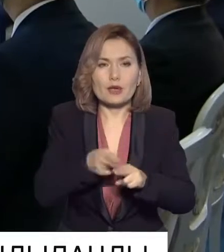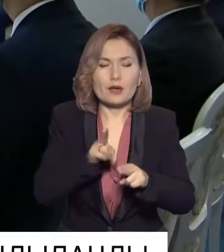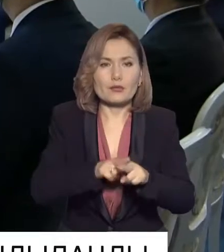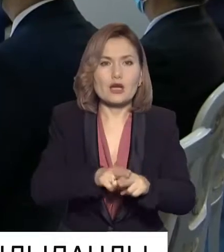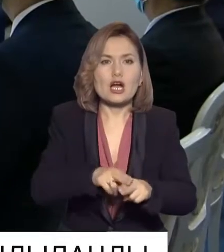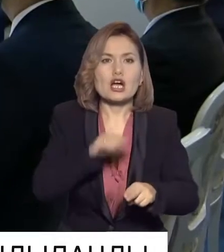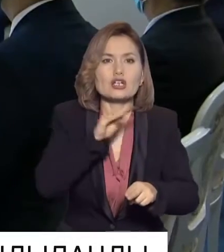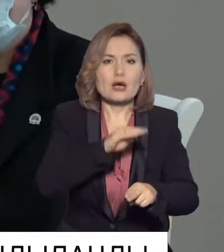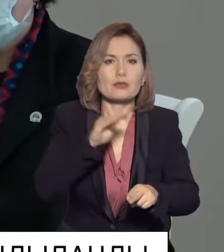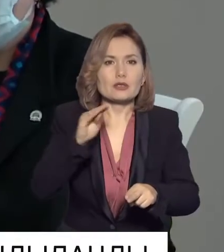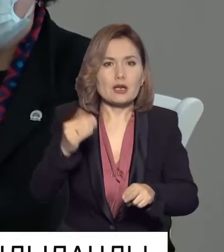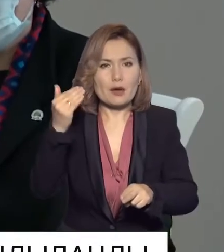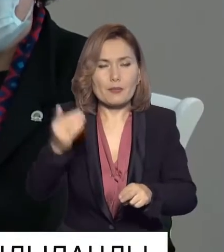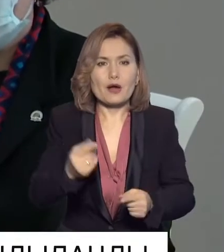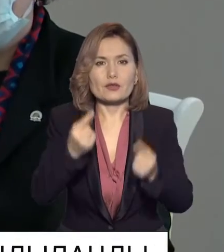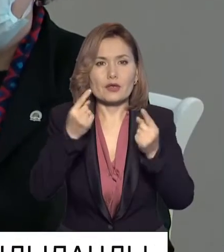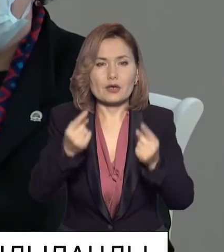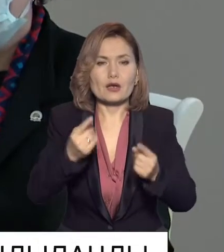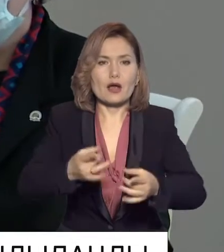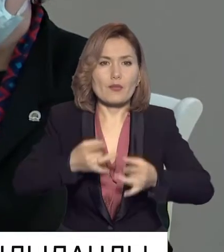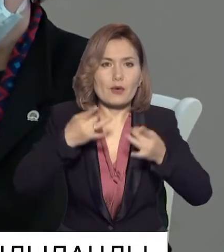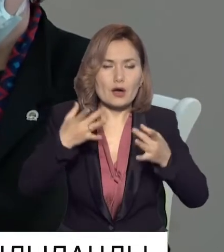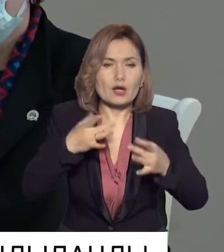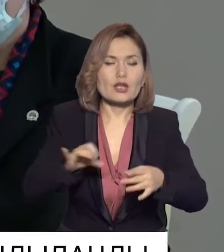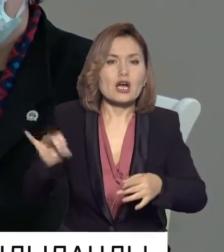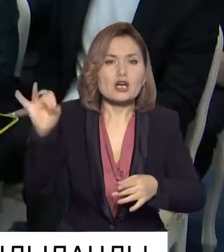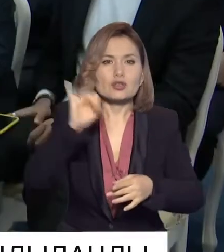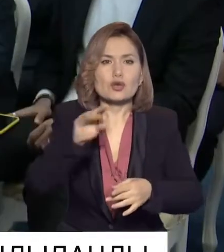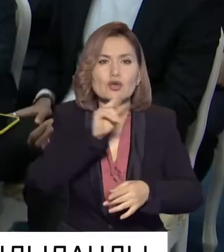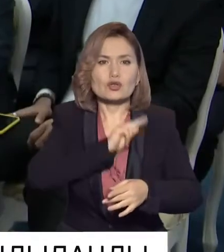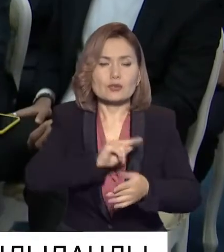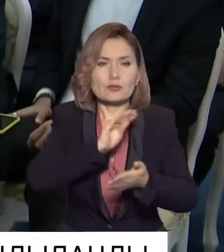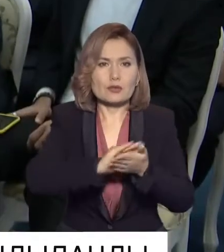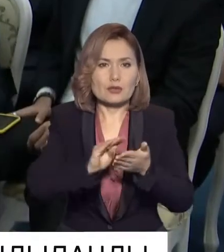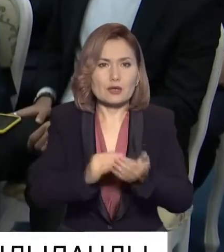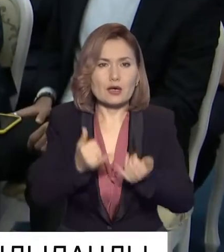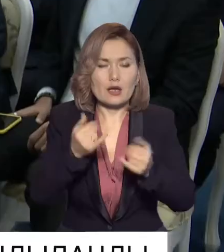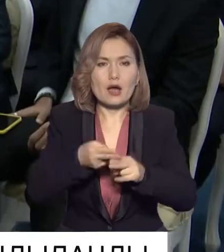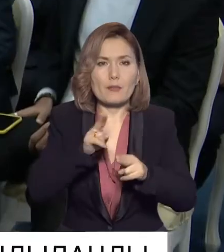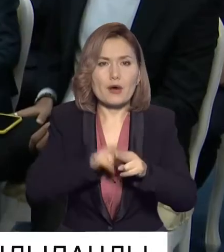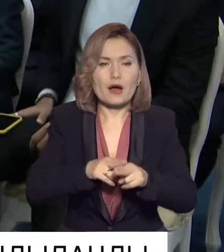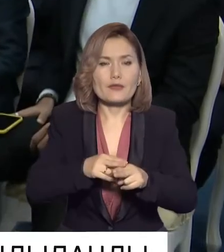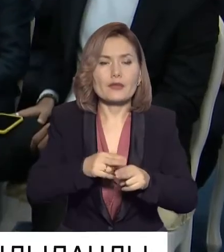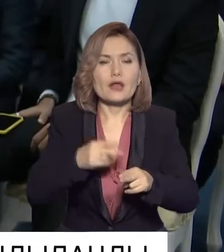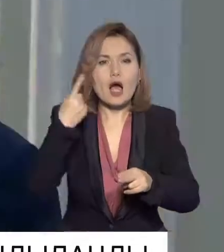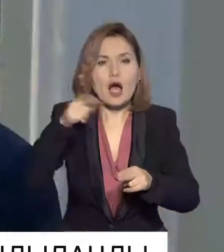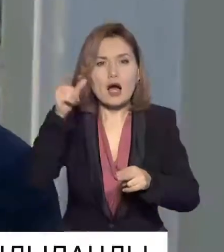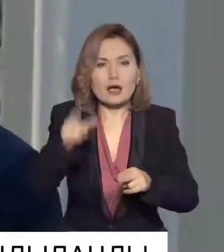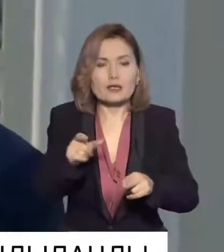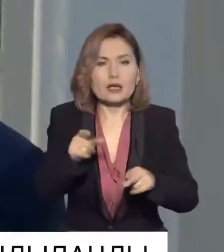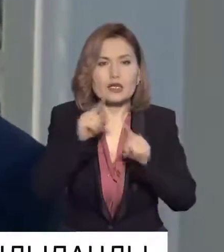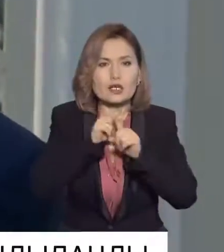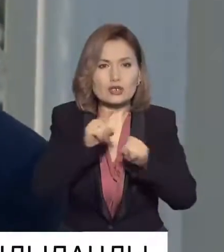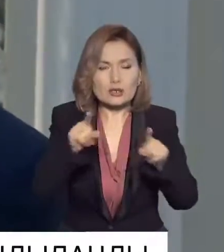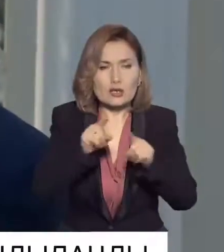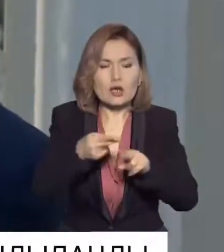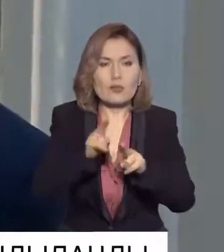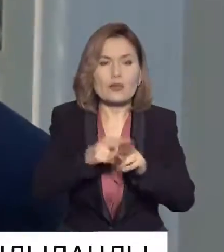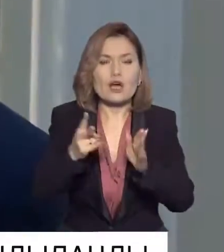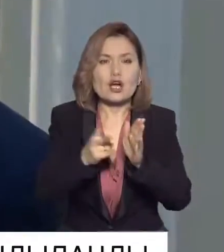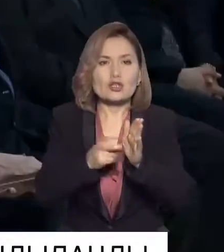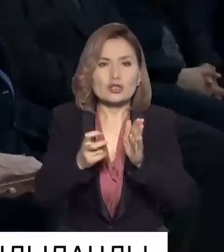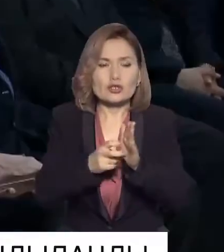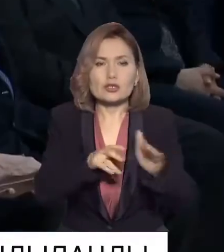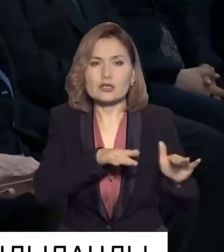Жамбыл Жабаевтың мерейтой аясында атқарылған жұмыстары баяндалды. Биыл бір Алматы облысының өзінде ақынның шығармашылығын насихаттау мақсатында 700-ге жуық